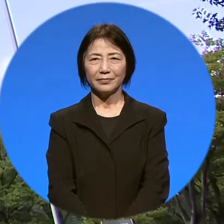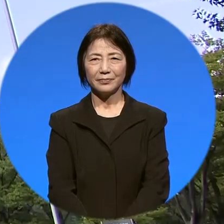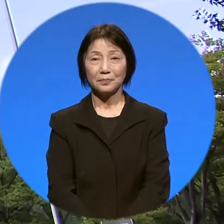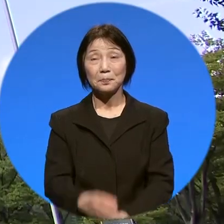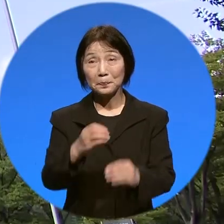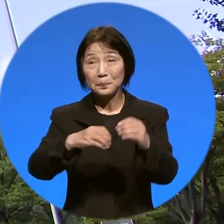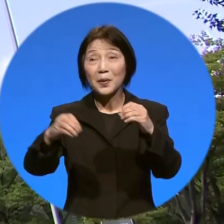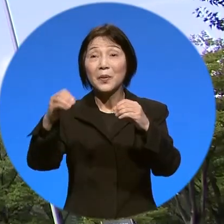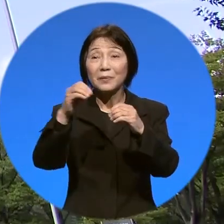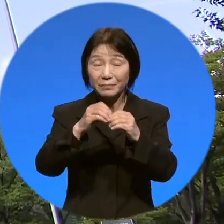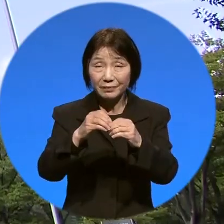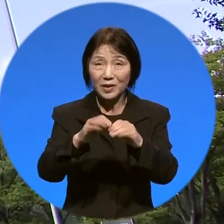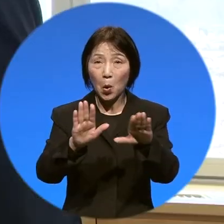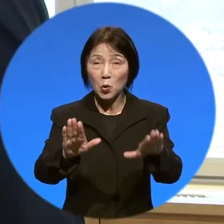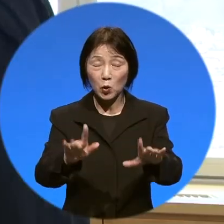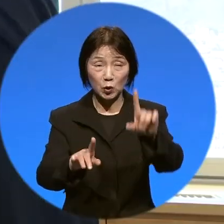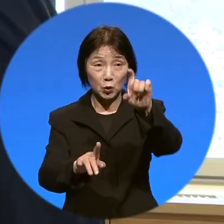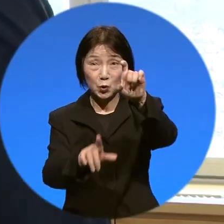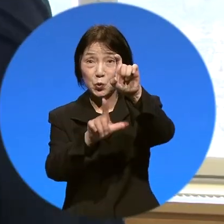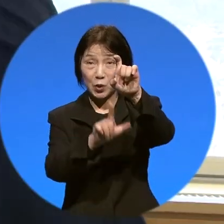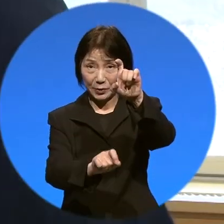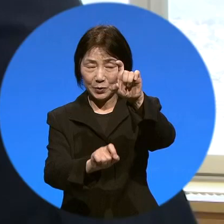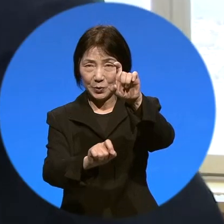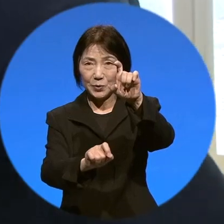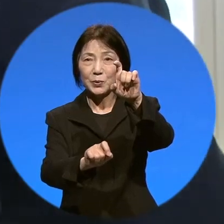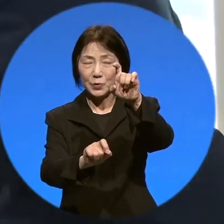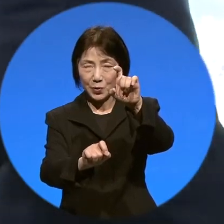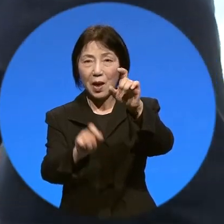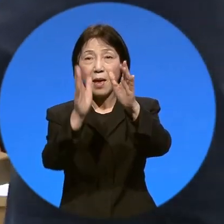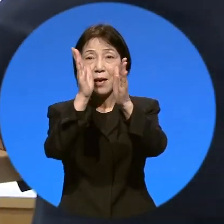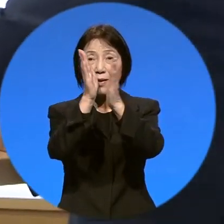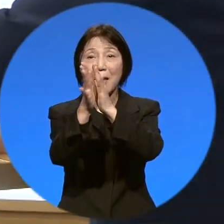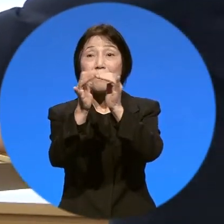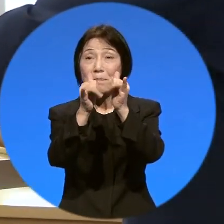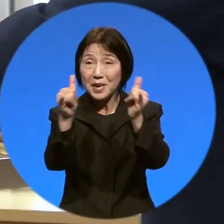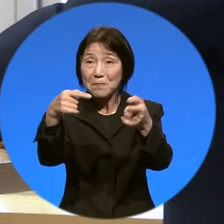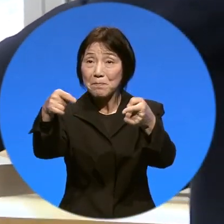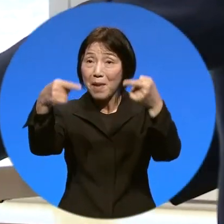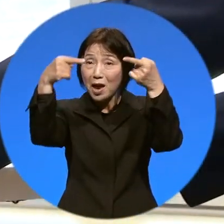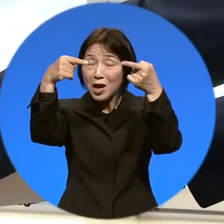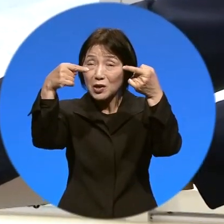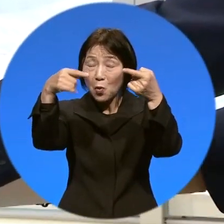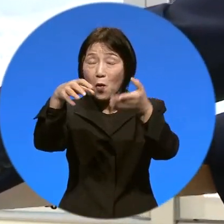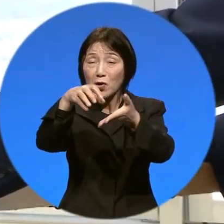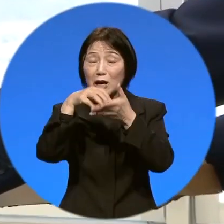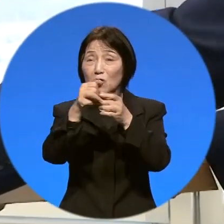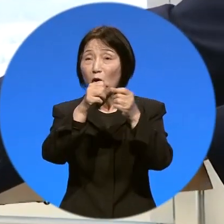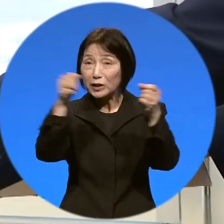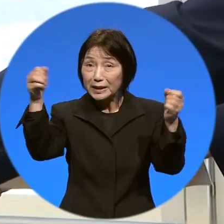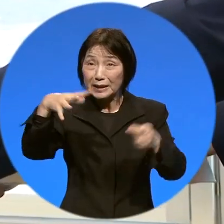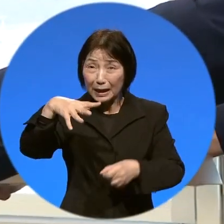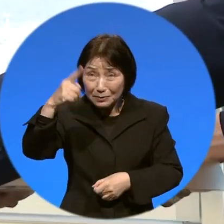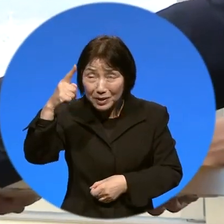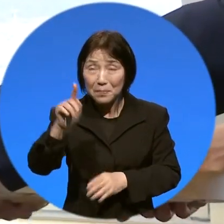さらに今年10月初の鹿児島県名誉県民顕彰式が行われました